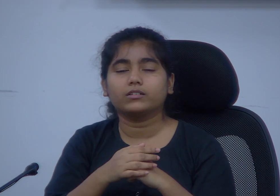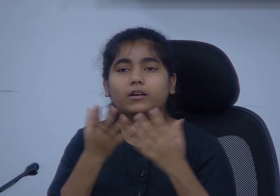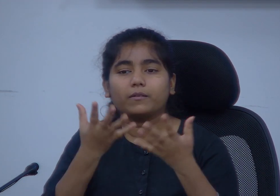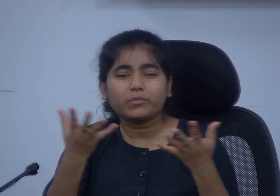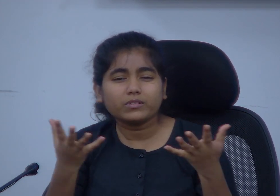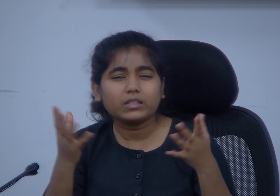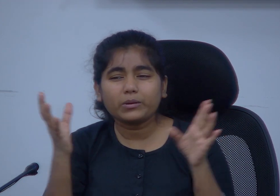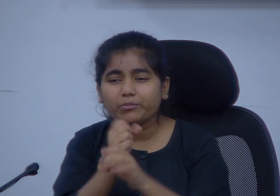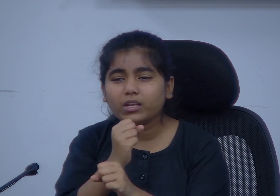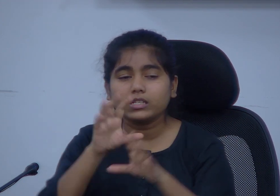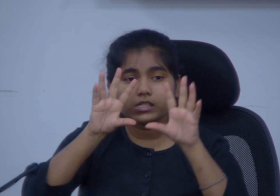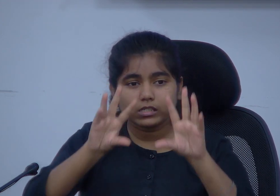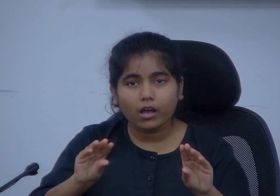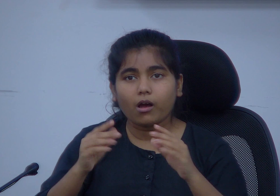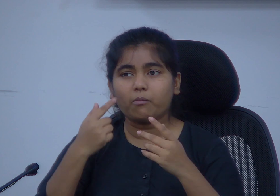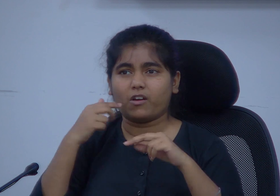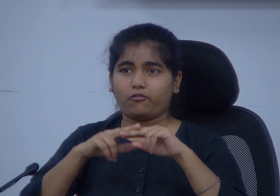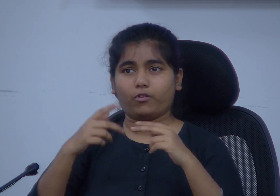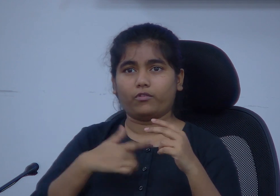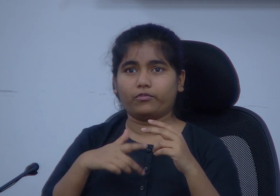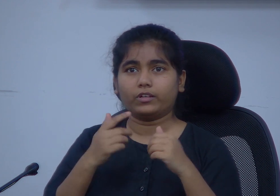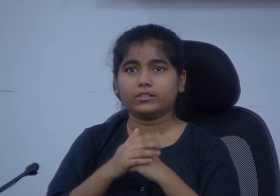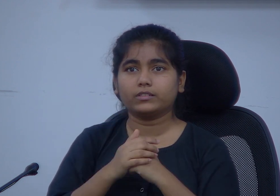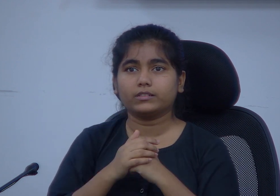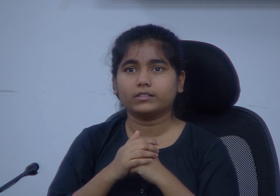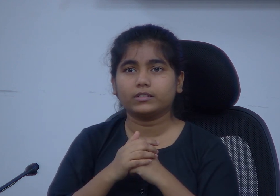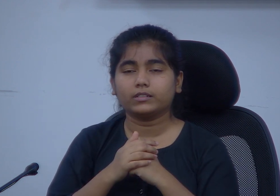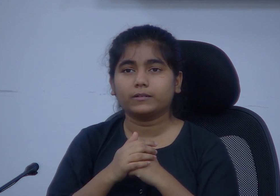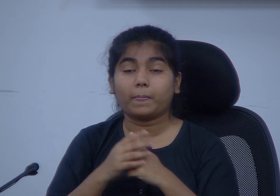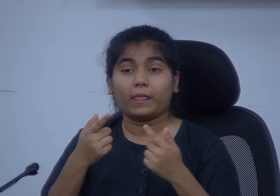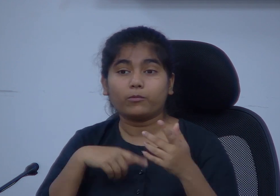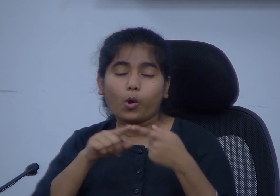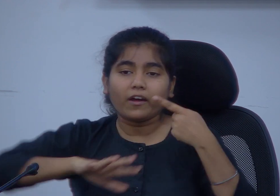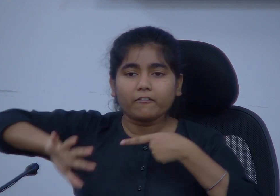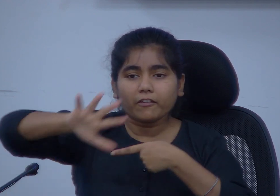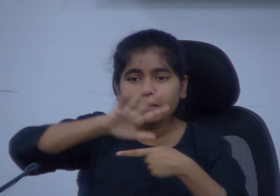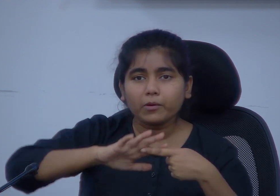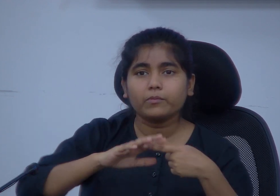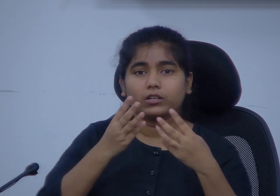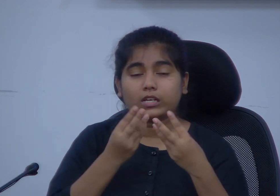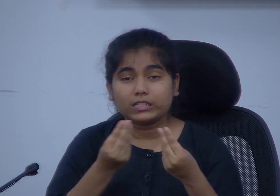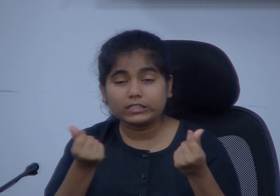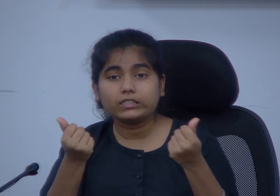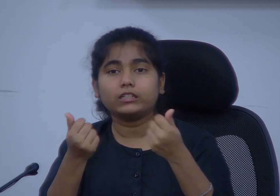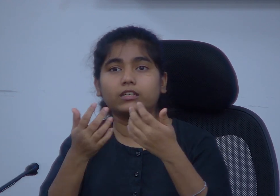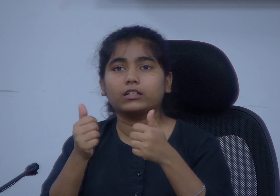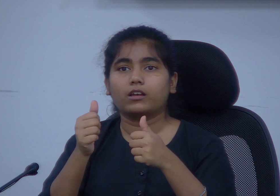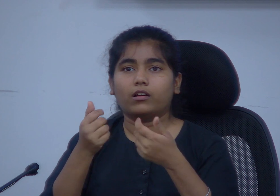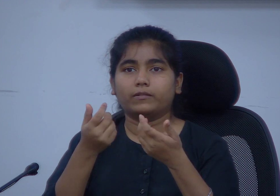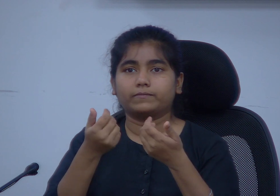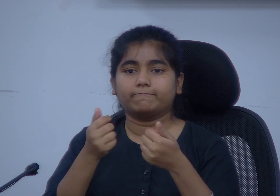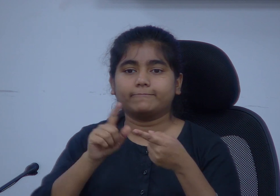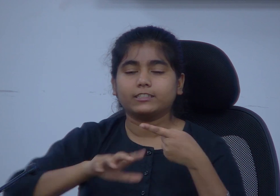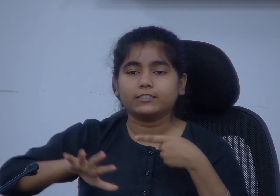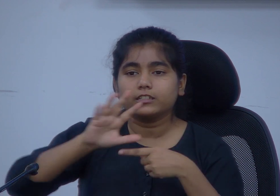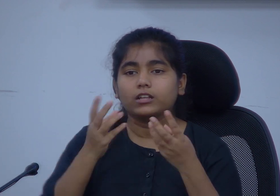एक सुगम्यता योद्धा, एक सुगम्यता सेनानी होना है। और संसाधन की कमी अगर आपने सोच लिया है कि आपने